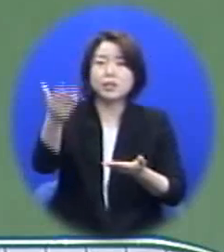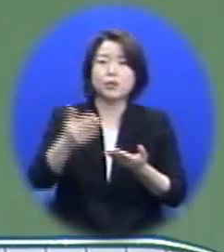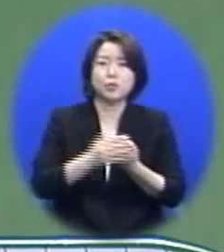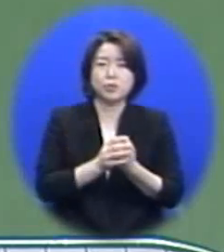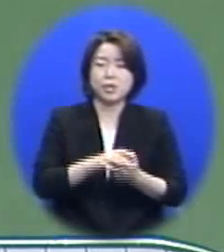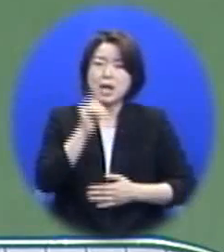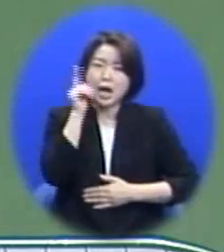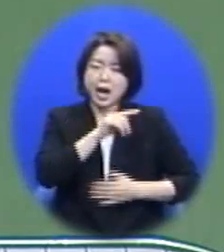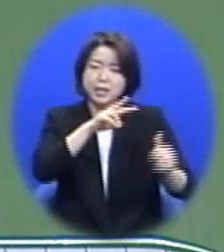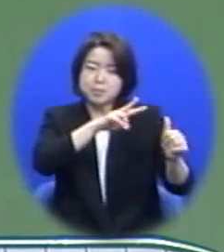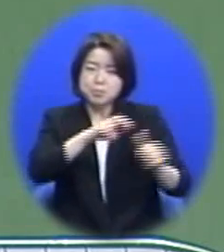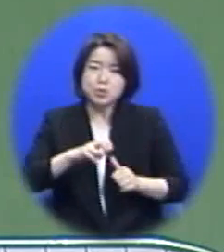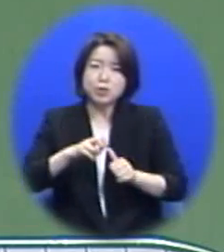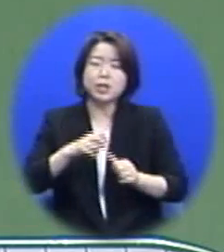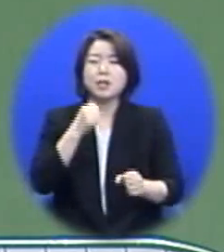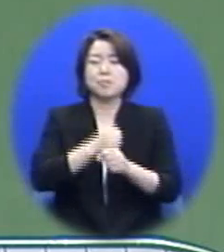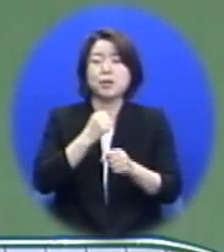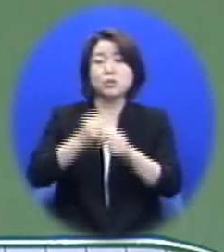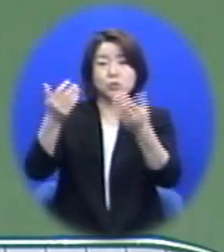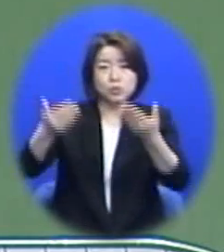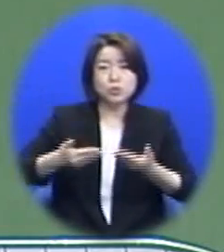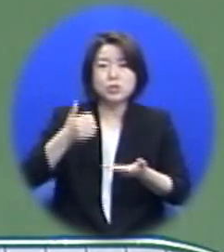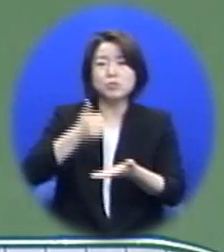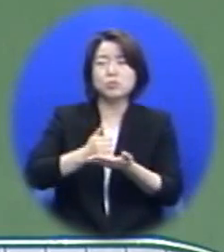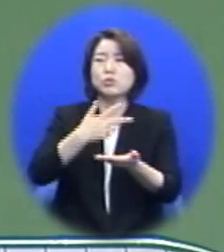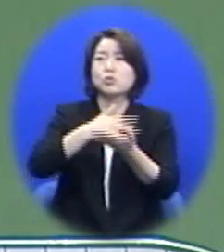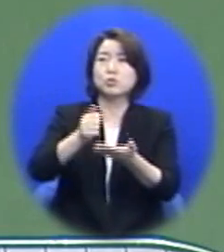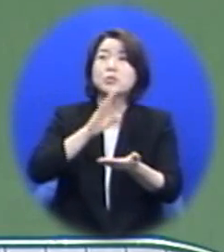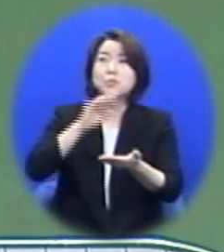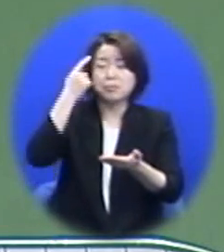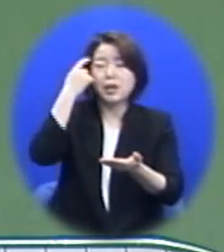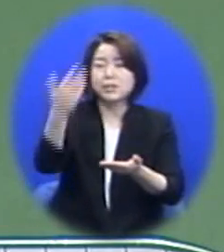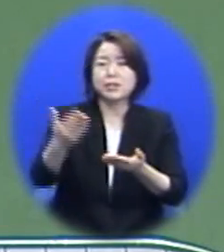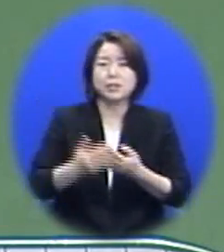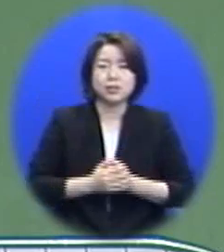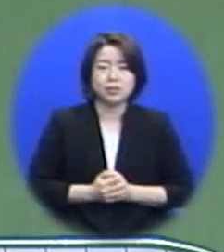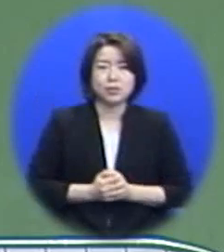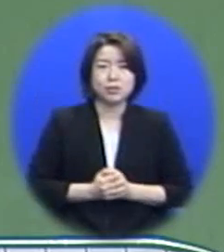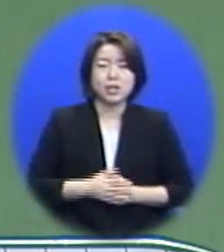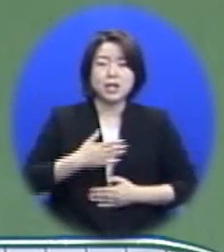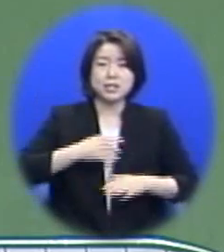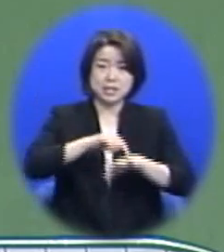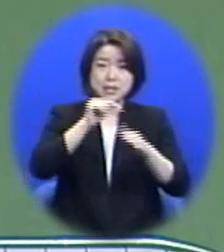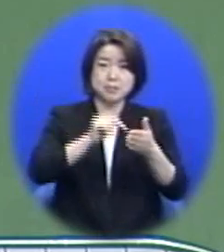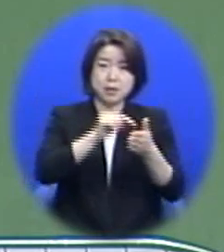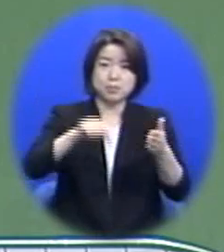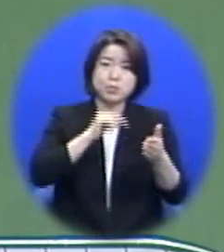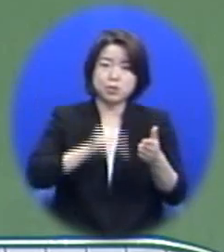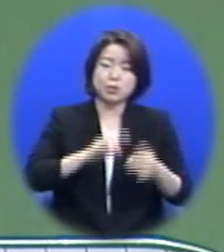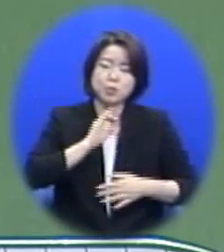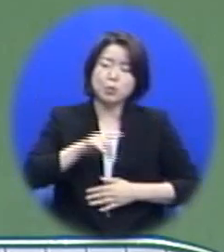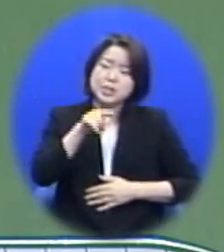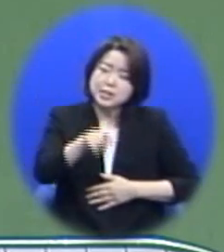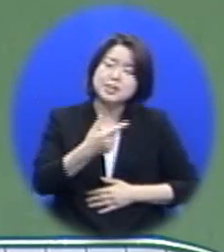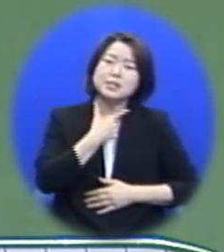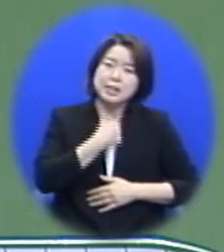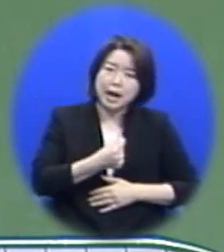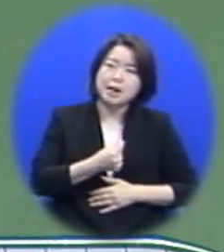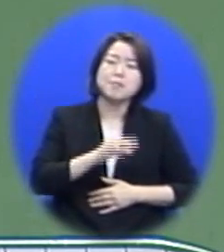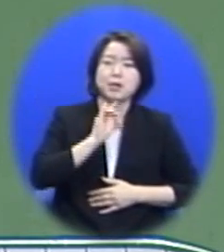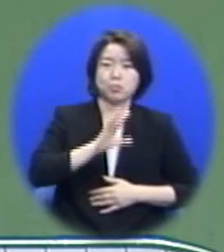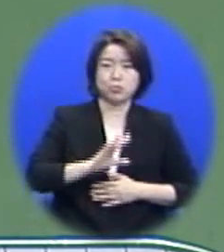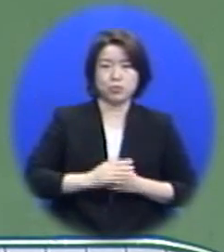주님이시지만 수 분은 주님이시지만 속에는 오직 그 갈망 밖에